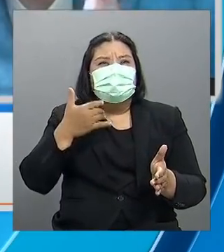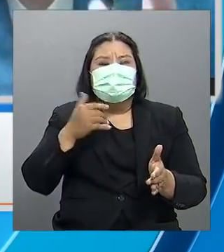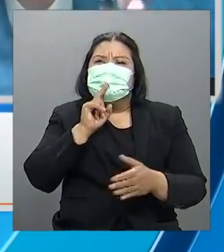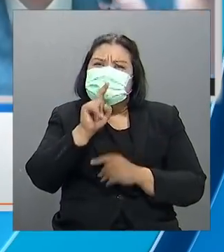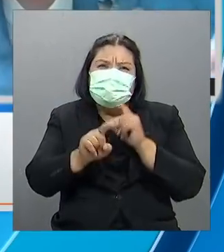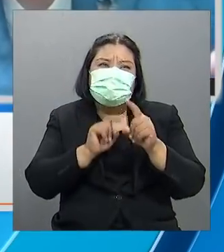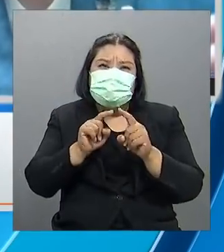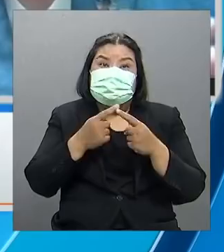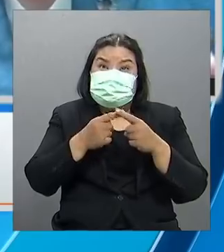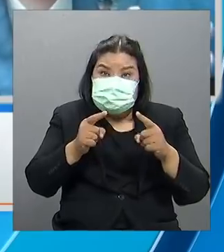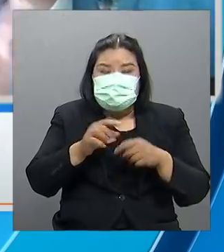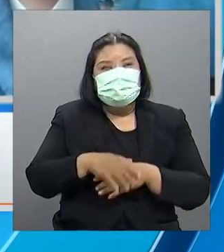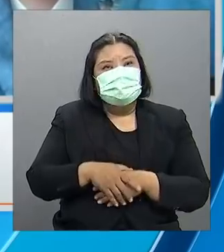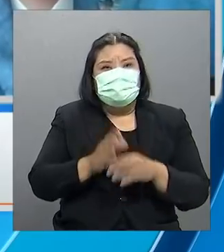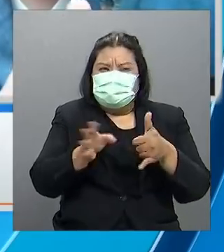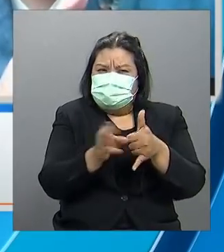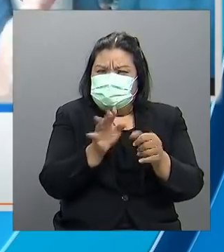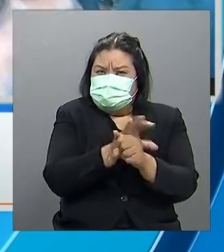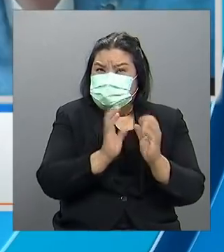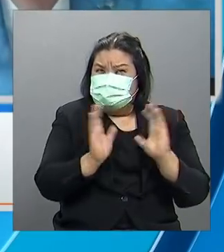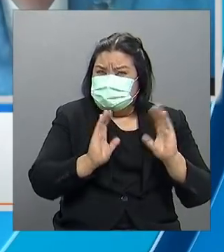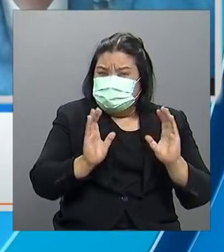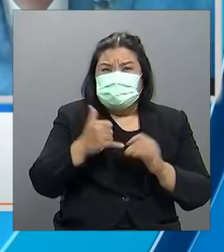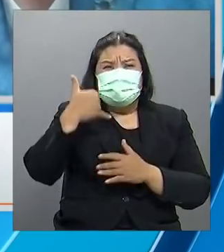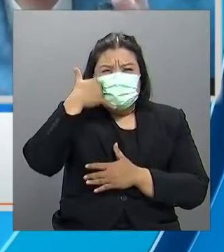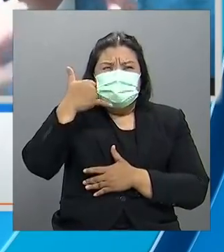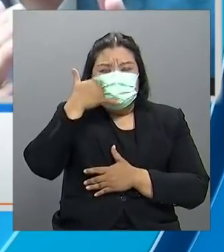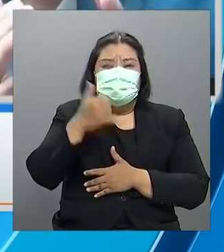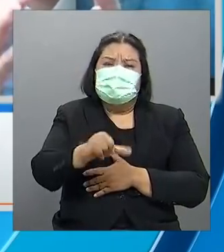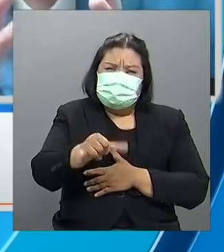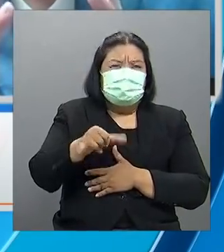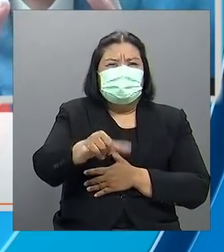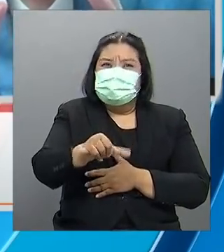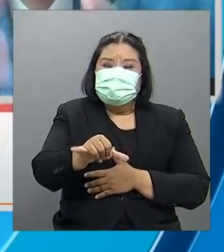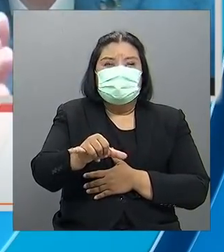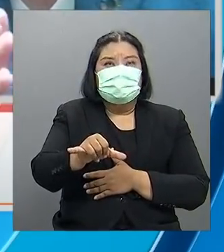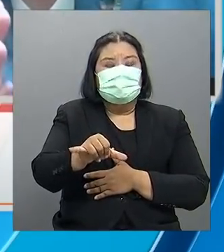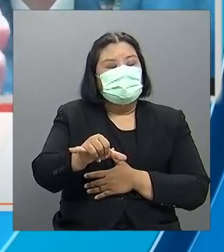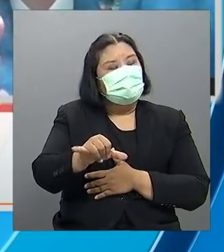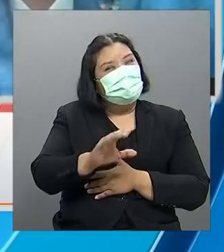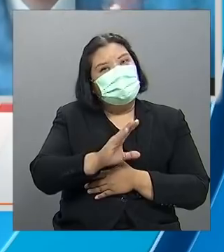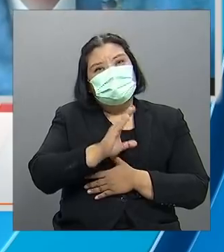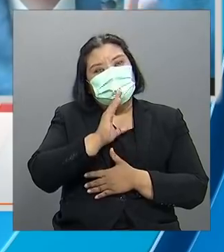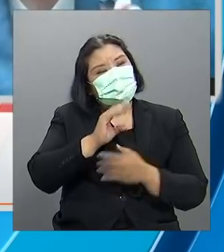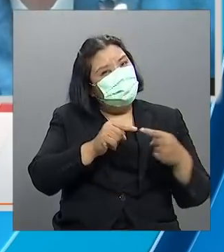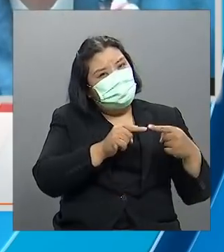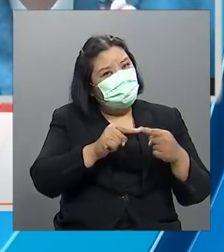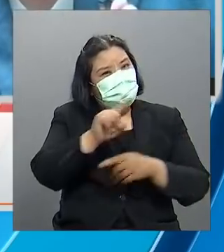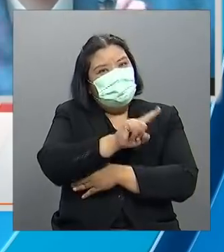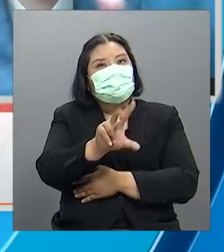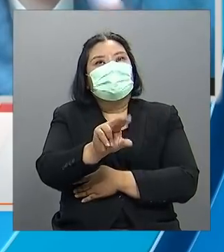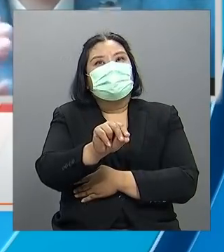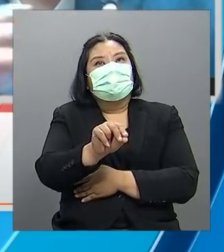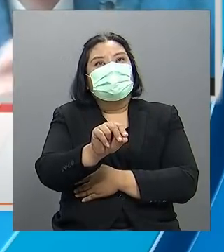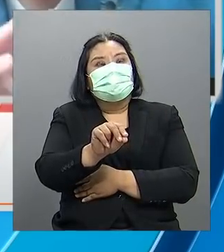ณเพิ่มขึ้นเรื่อยๆบวกวันละ300ไปเรื่อยๆถ้าเป็นแบบนี้30วันจะมีประมาณ 10,000 คนบุ